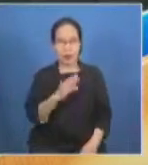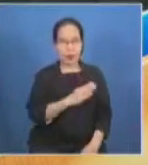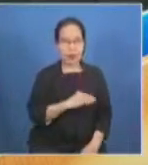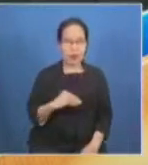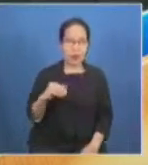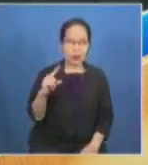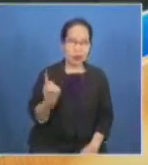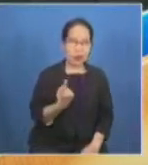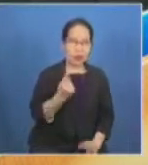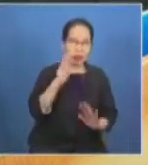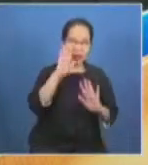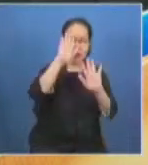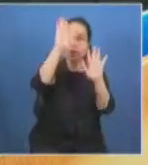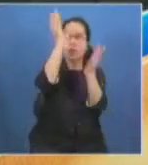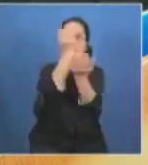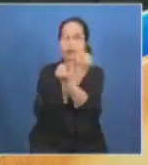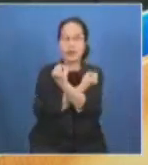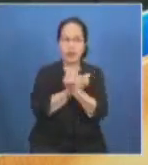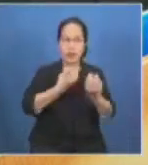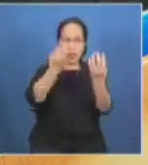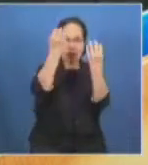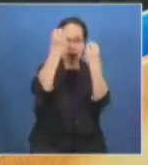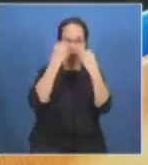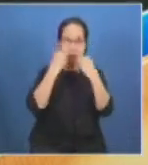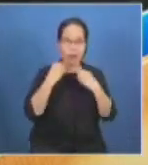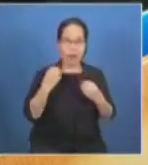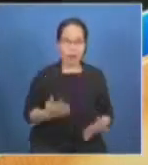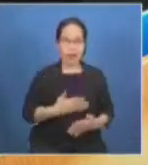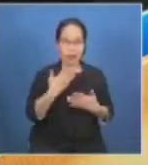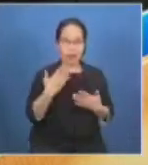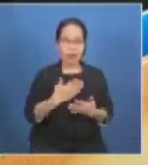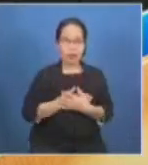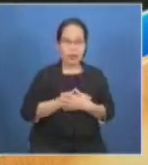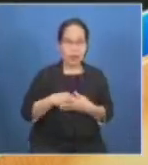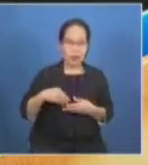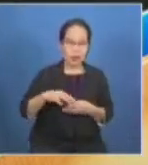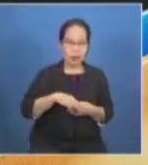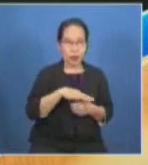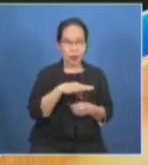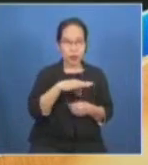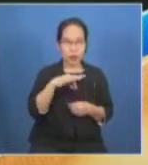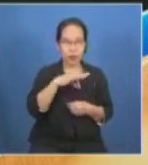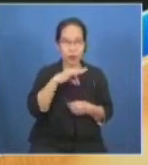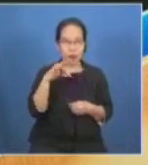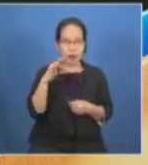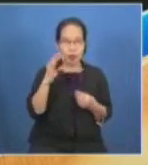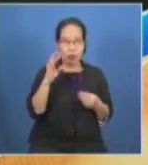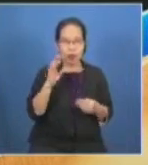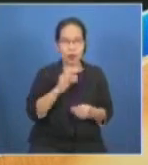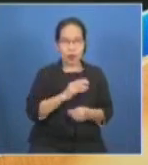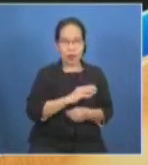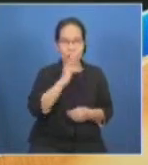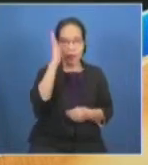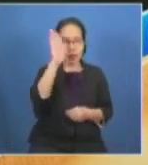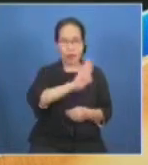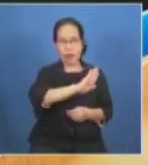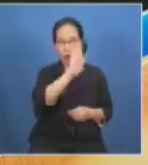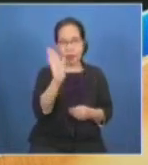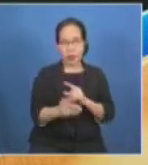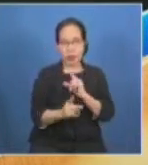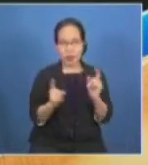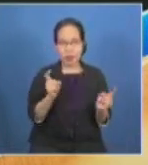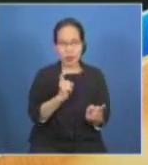mo ang siyang kaligayahan, hindi magbabago.